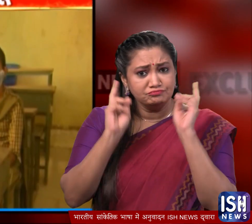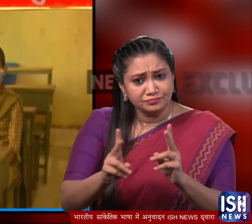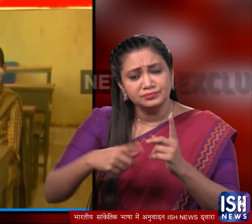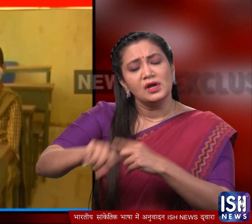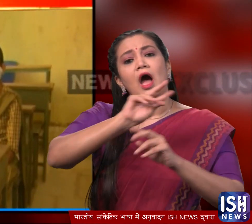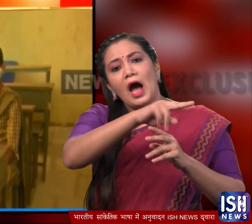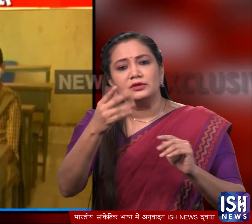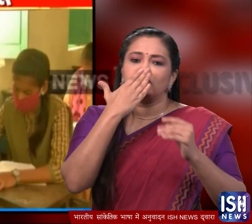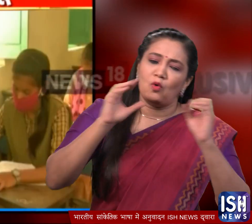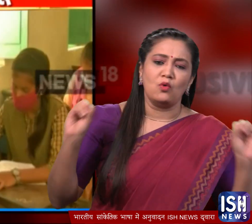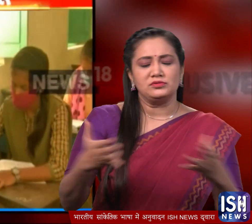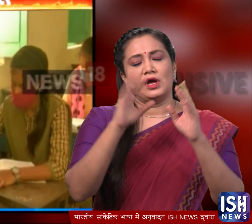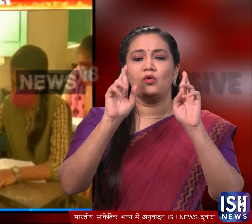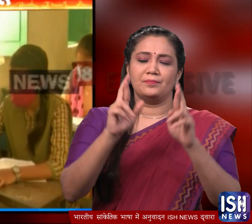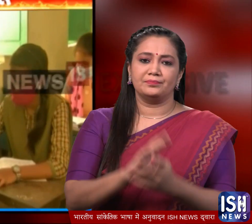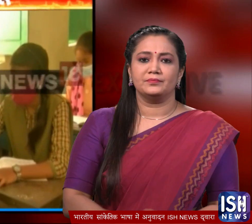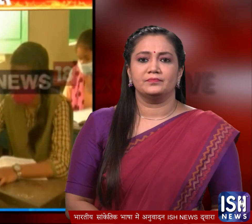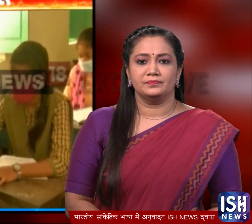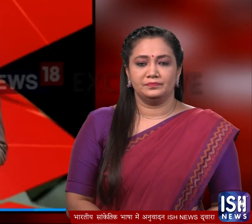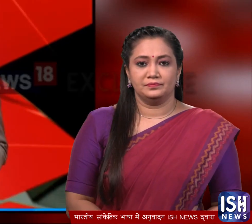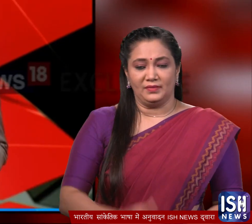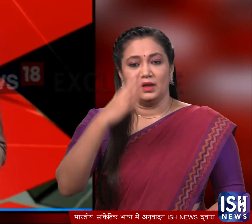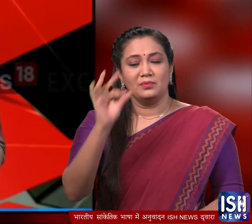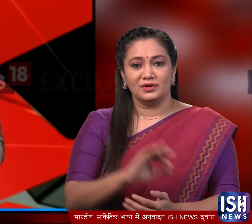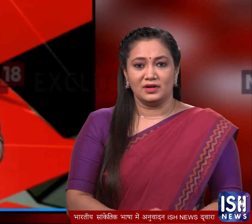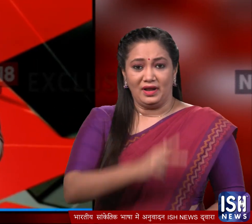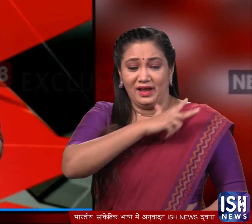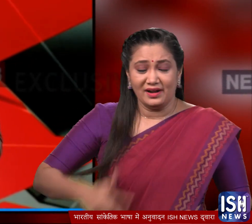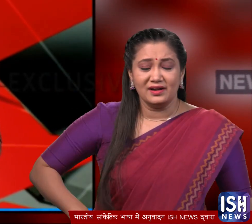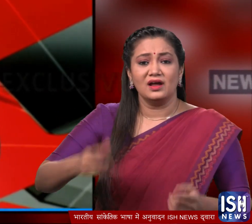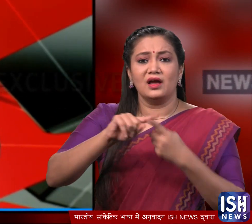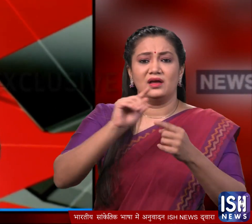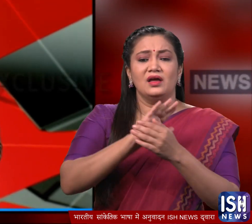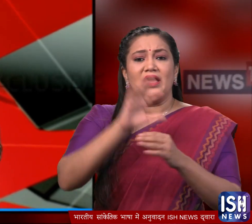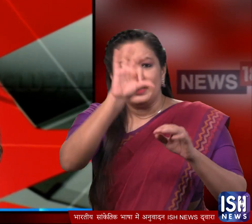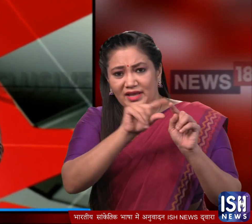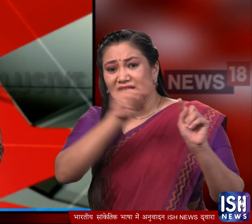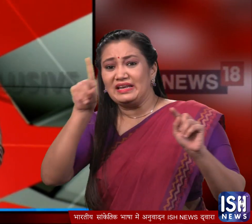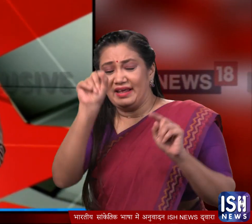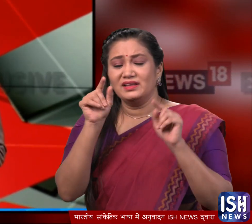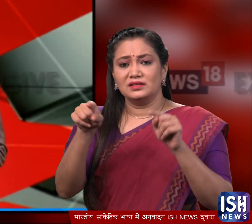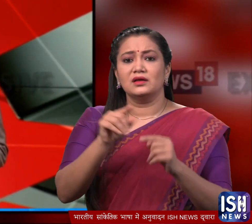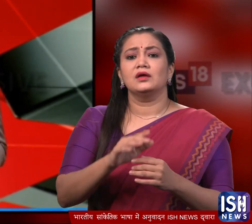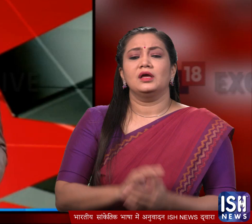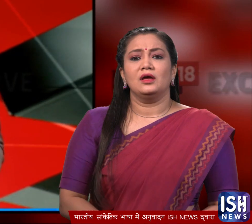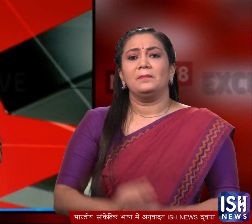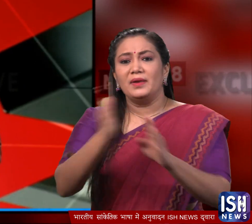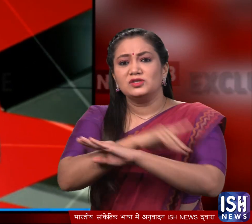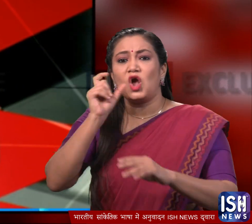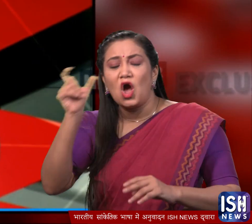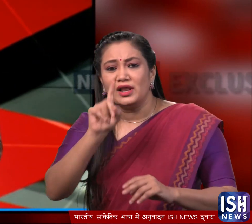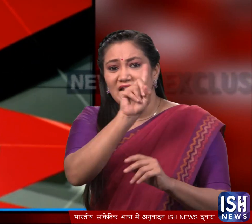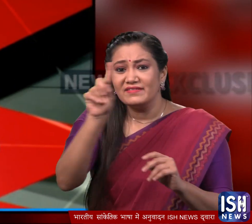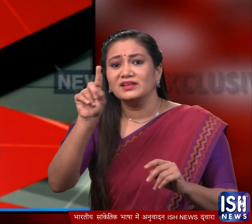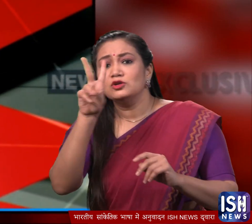जल्द ही बाकी कक्षाओं के लिए भी जड़े ताले खोल दिए जाएंगे। सौभाग्य की एक बात है कि कर्नाटक में हाई स्कूल यानी 9वीं और 10वीं और प्री ग्रेजुएशन